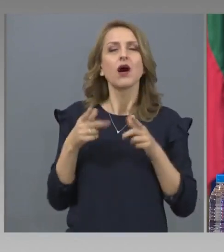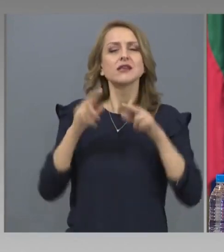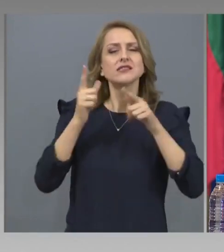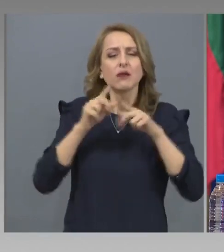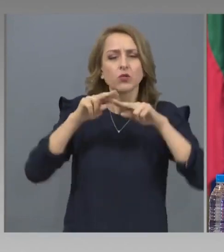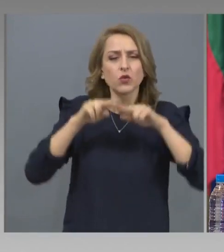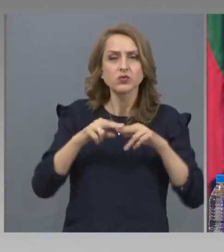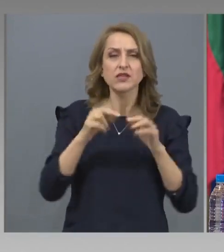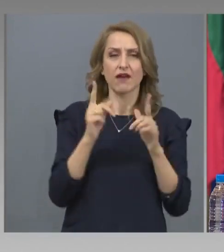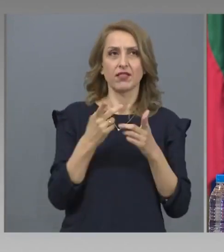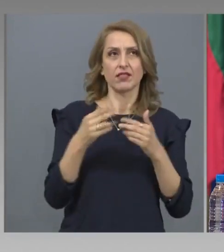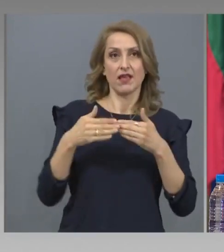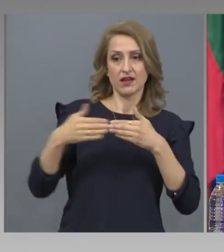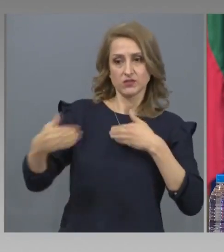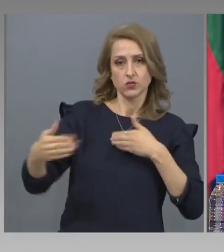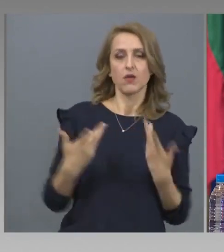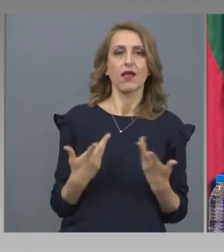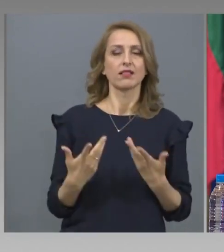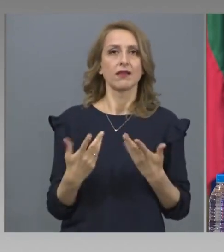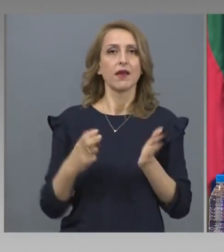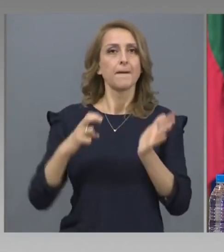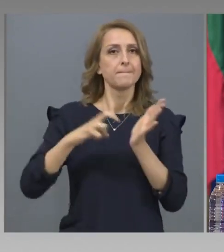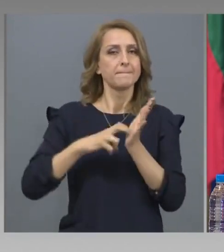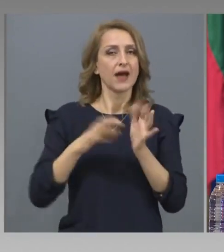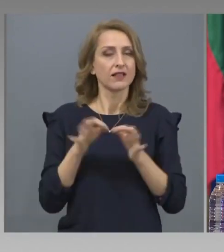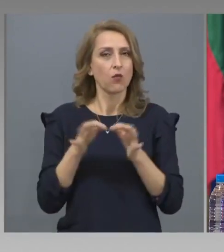мерки, банковите мерки,